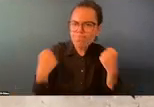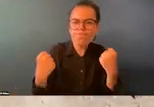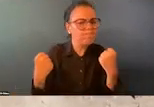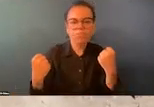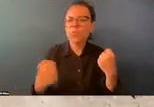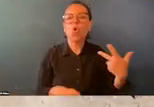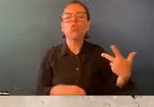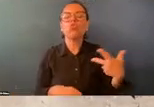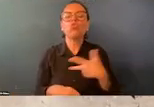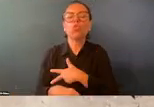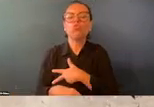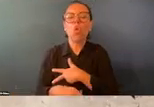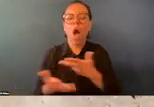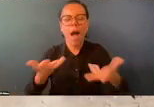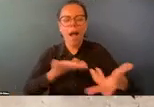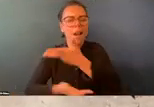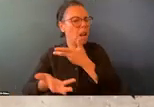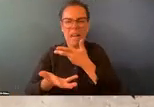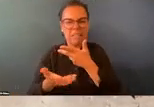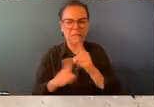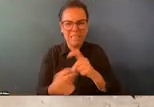стихийных бедствий